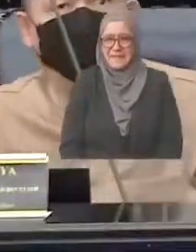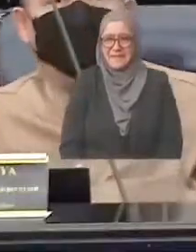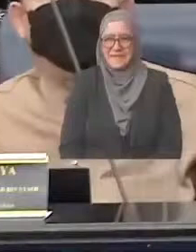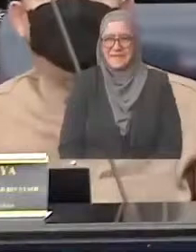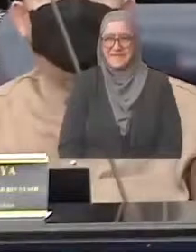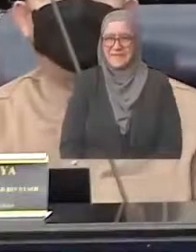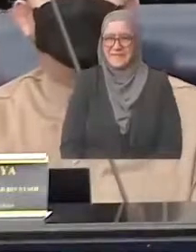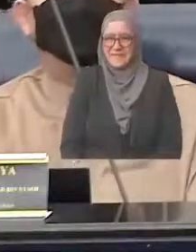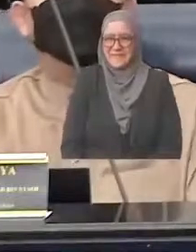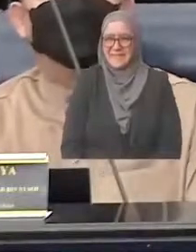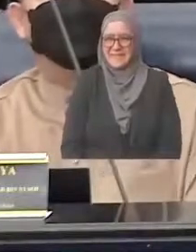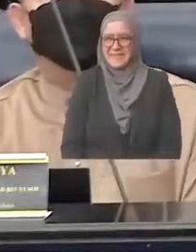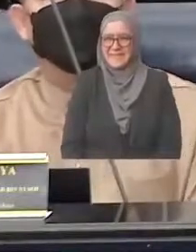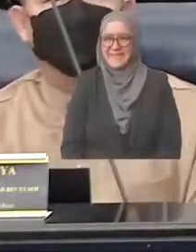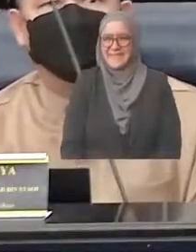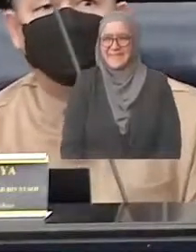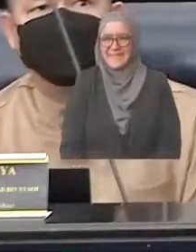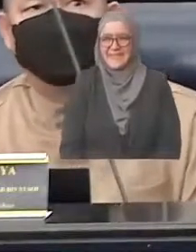Indonesia